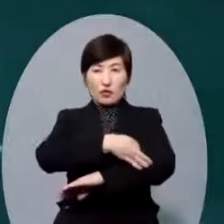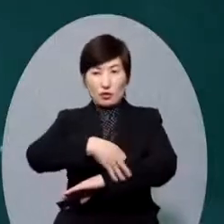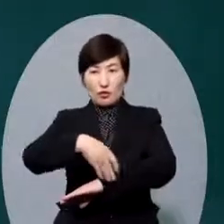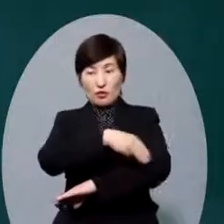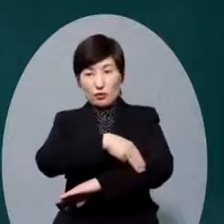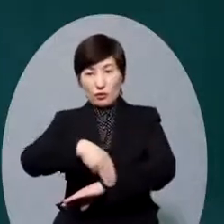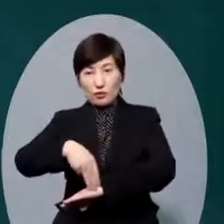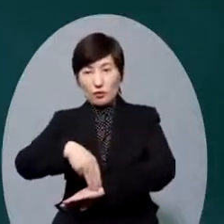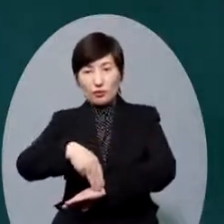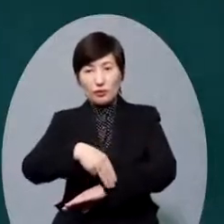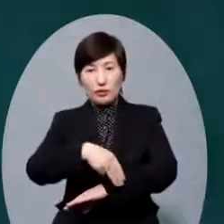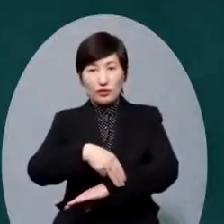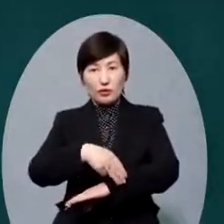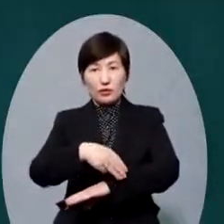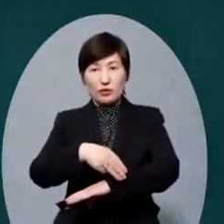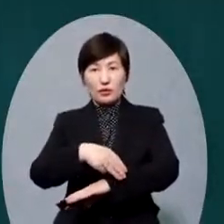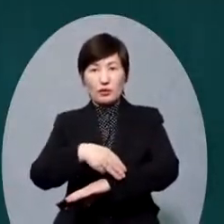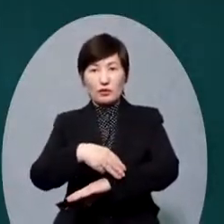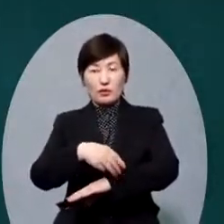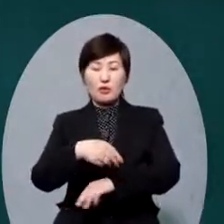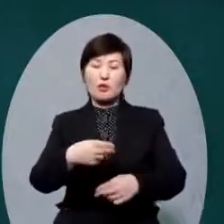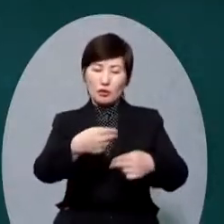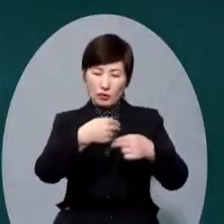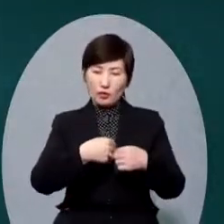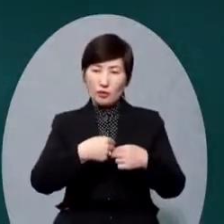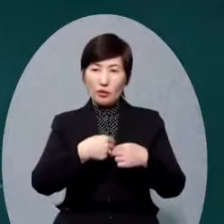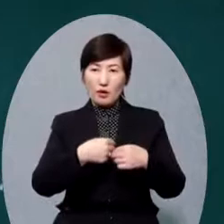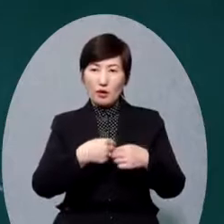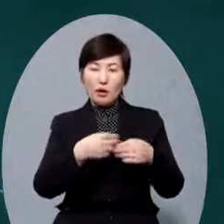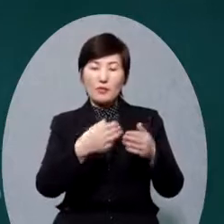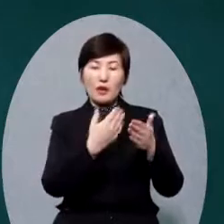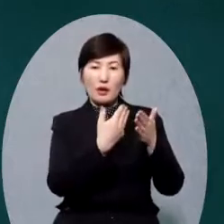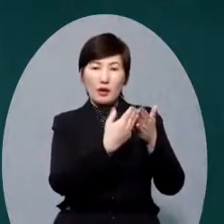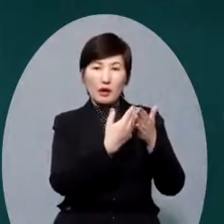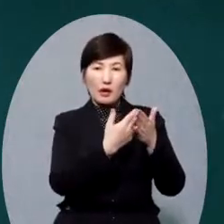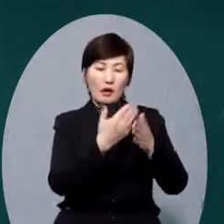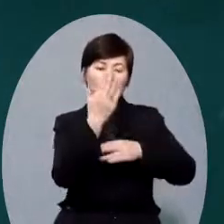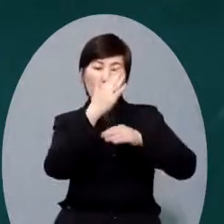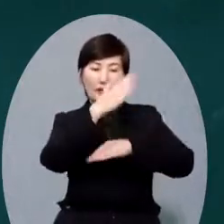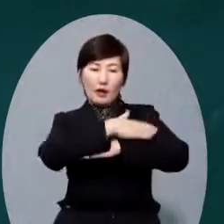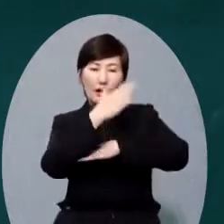хоёр цэгийн тусламжтайгаар түрүүний жишээнийг адилаар налалтаа олъё.